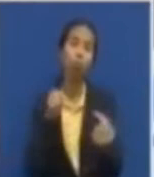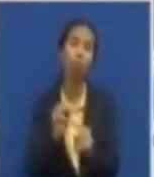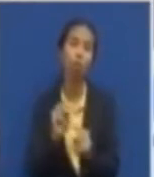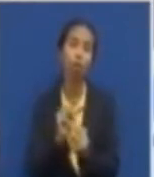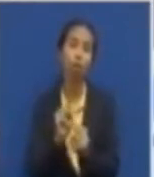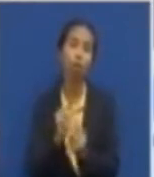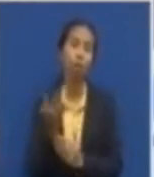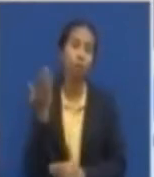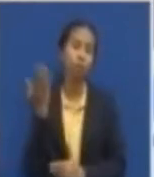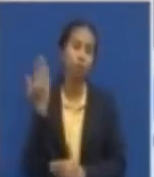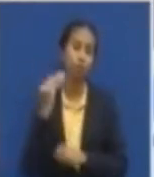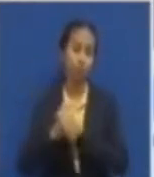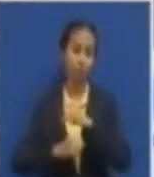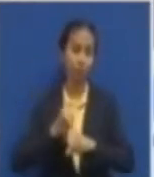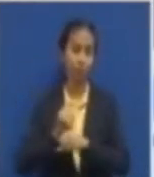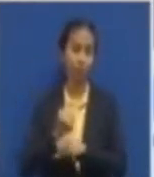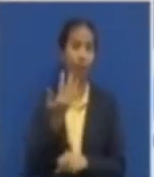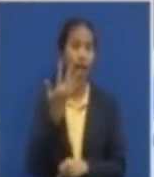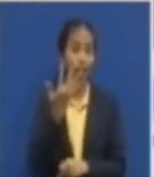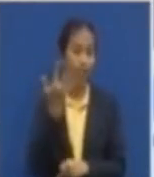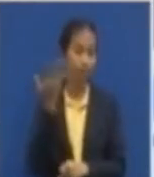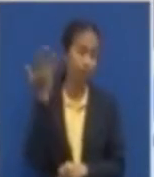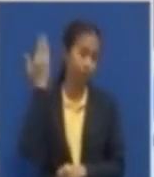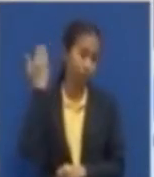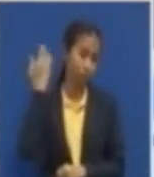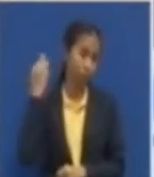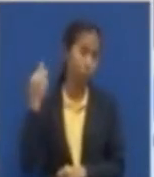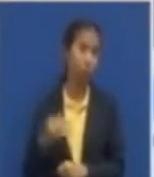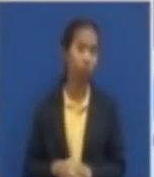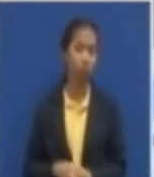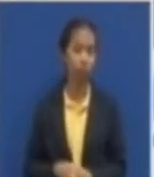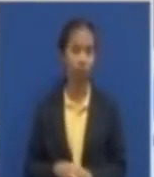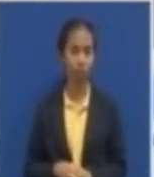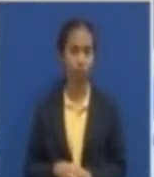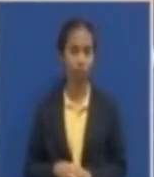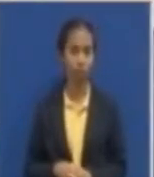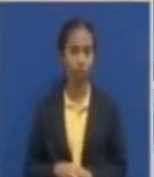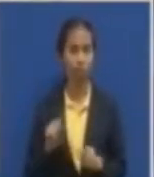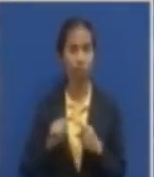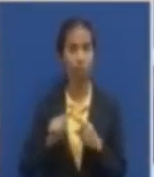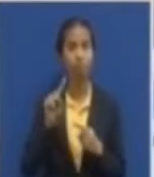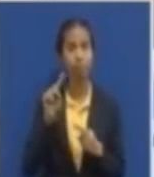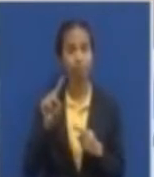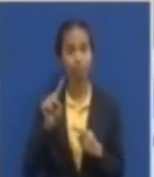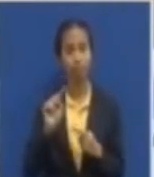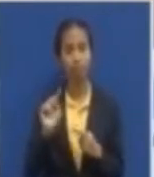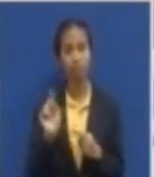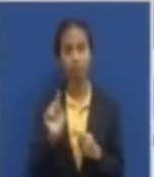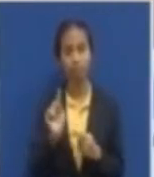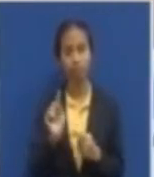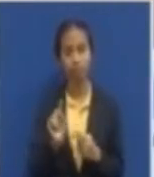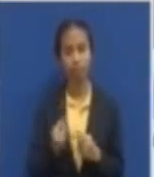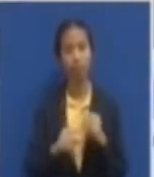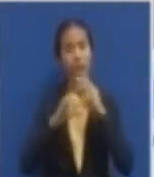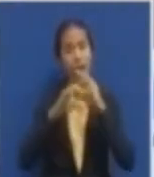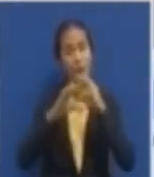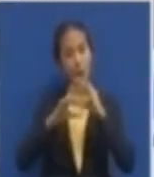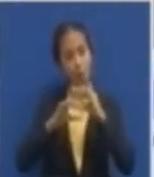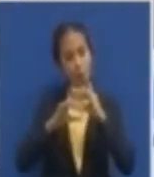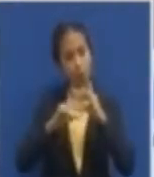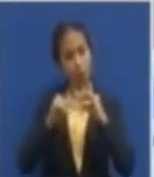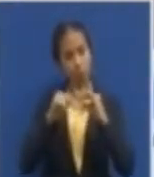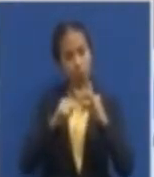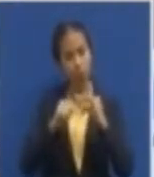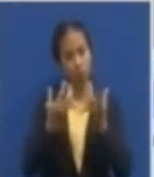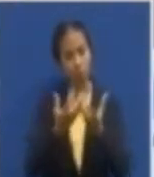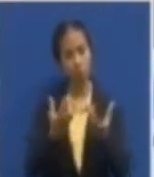าณ5ปีที่ผ่านมานะครับก็อันดับหนึ่งนะเนื่องจากจังหวัดระยองพืชผล